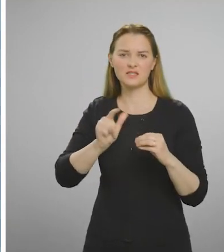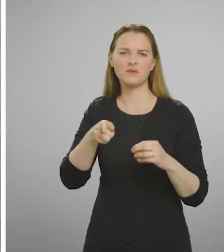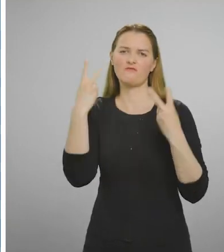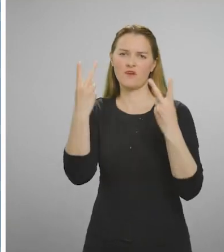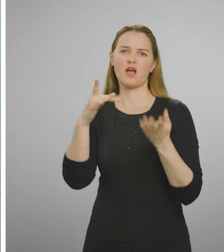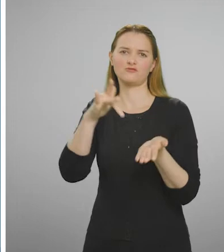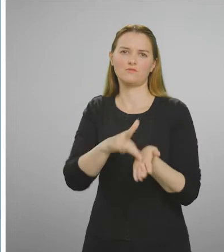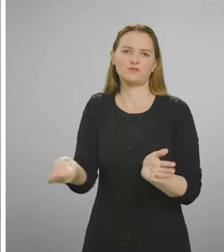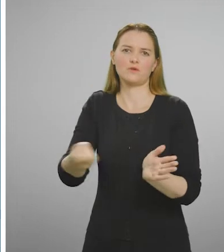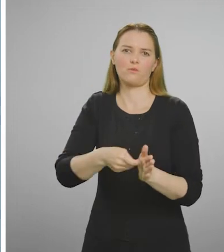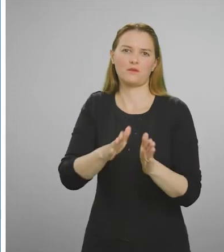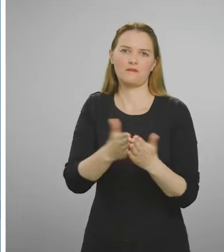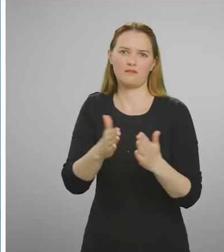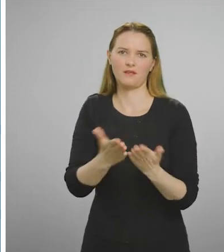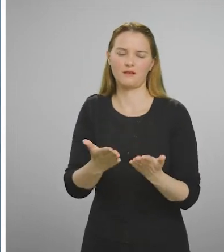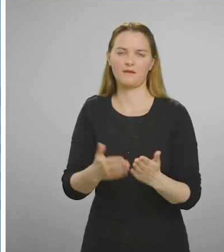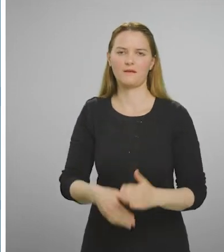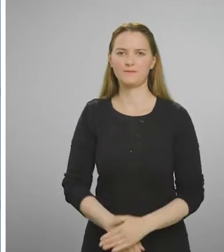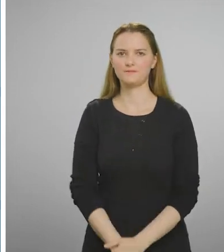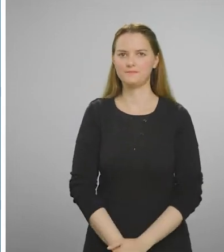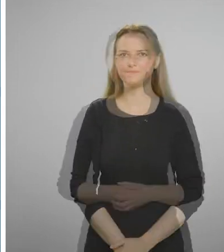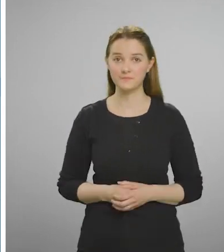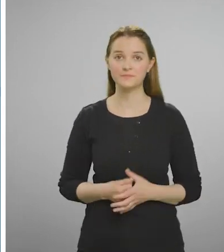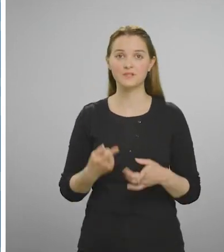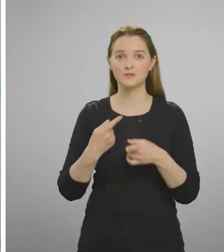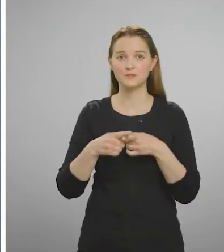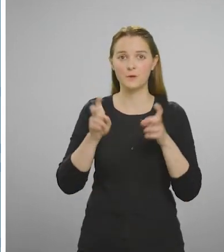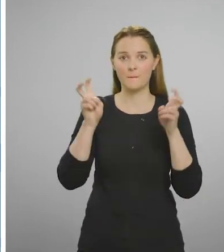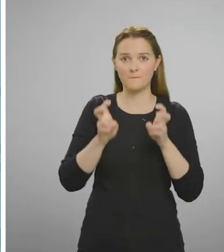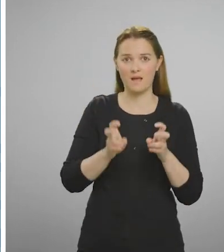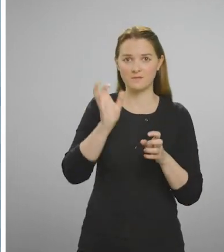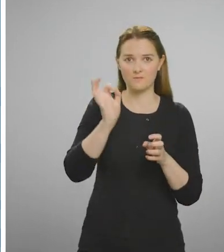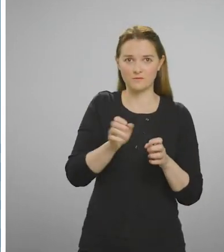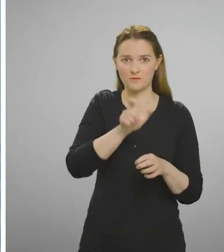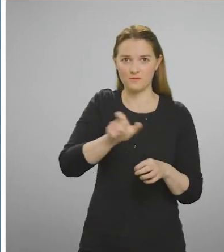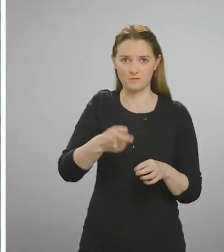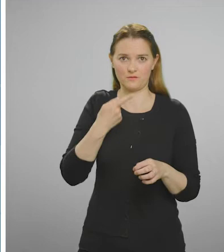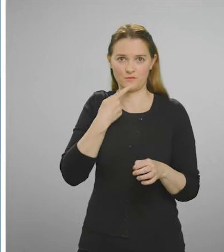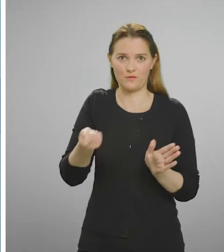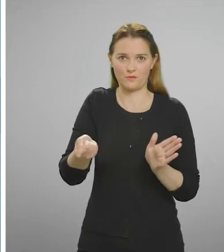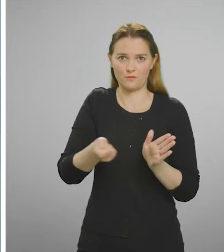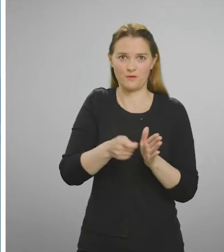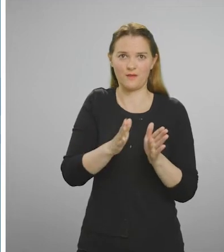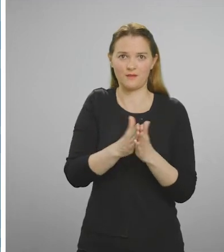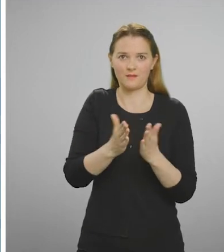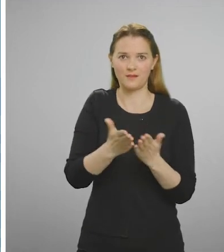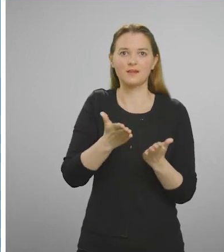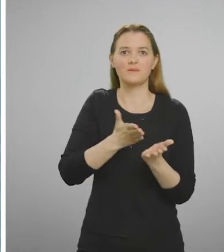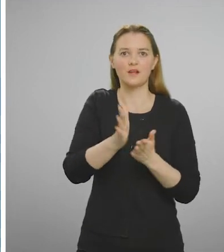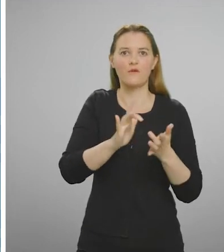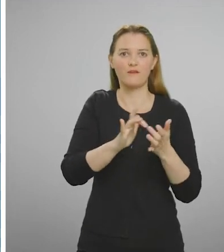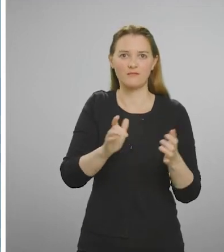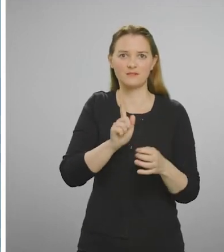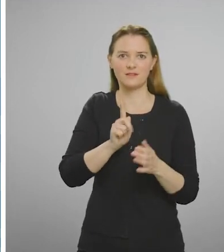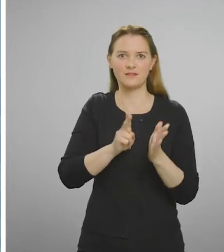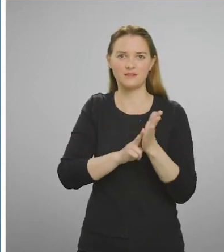mjestom kupovine knjiga. S obzirom na manji postotak onih koji su kupovali knjige na online izdanju Interlibera, zanimalo nas